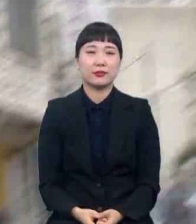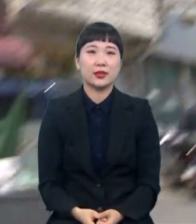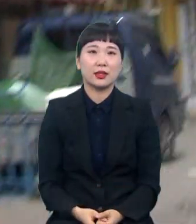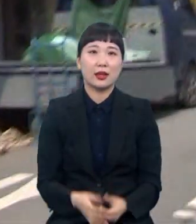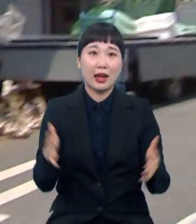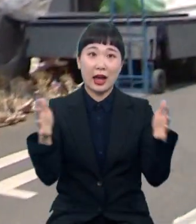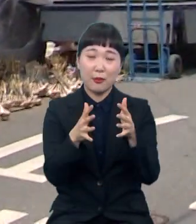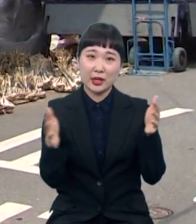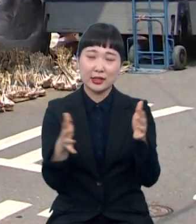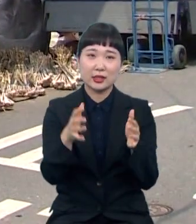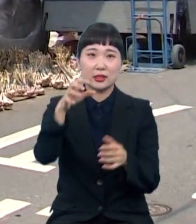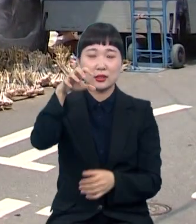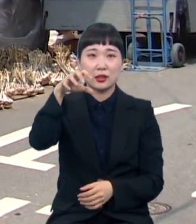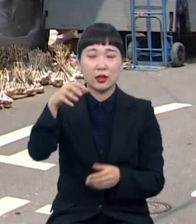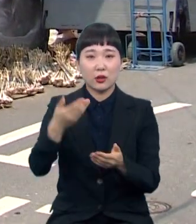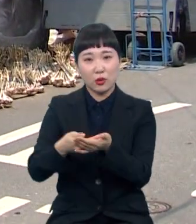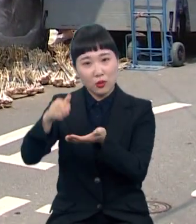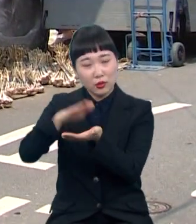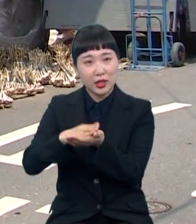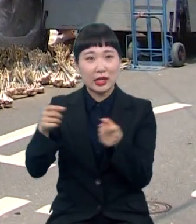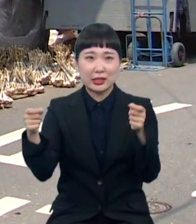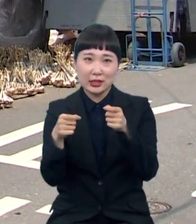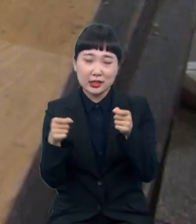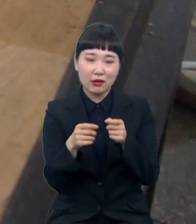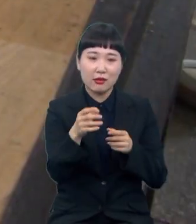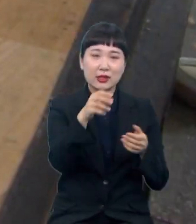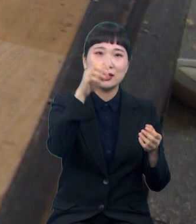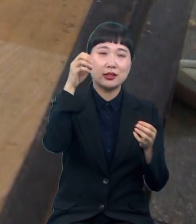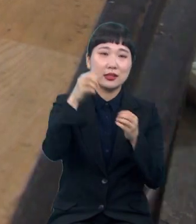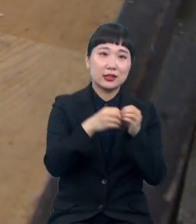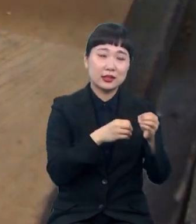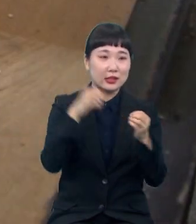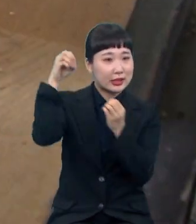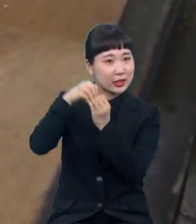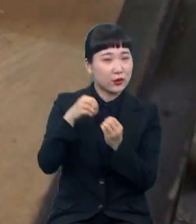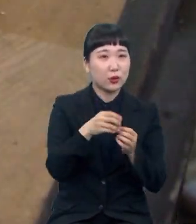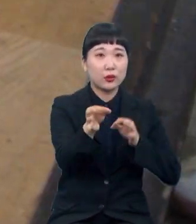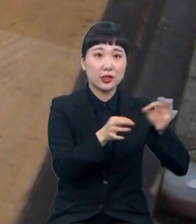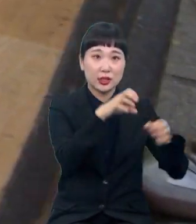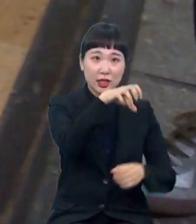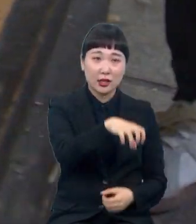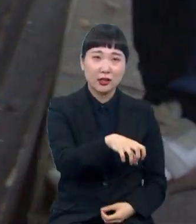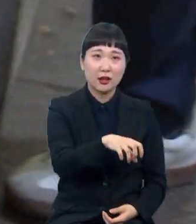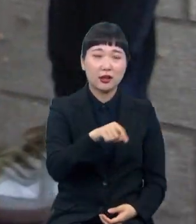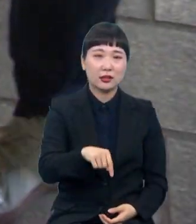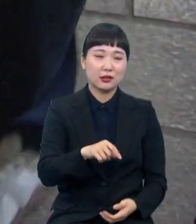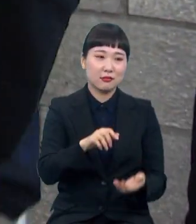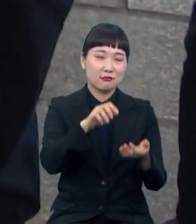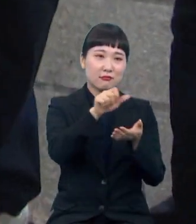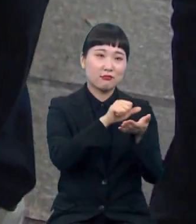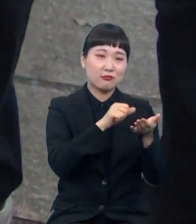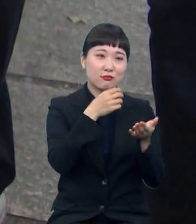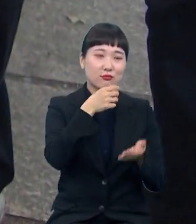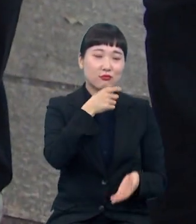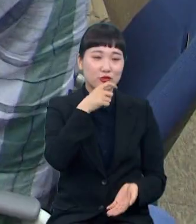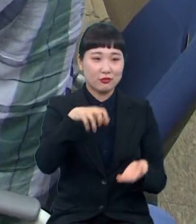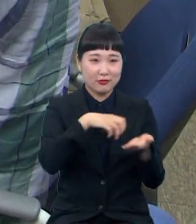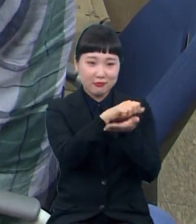아파트 공사장과 맞닿아 있는 동구의 한 전통시장. 물걸레로 좌판을 닦자 먼지가 시커멓게